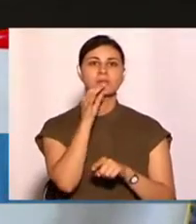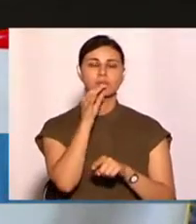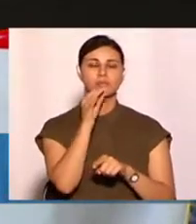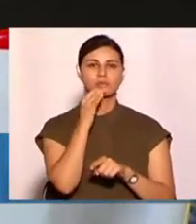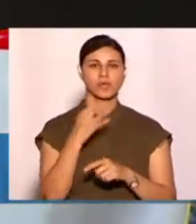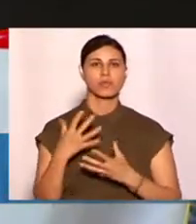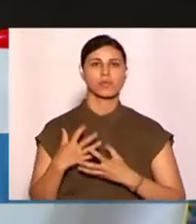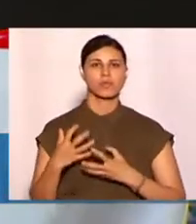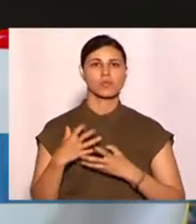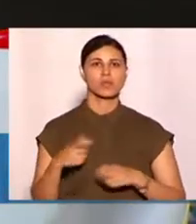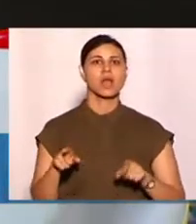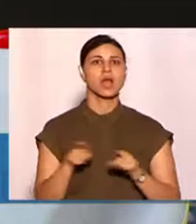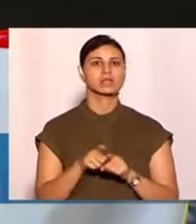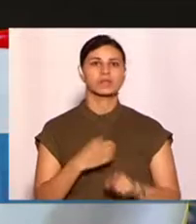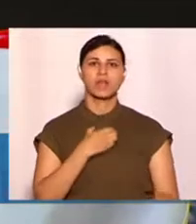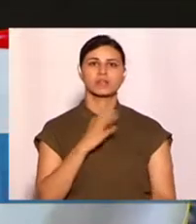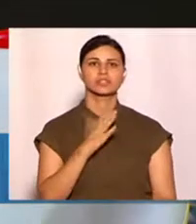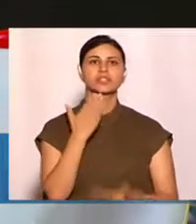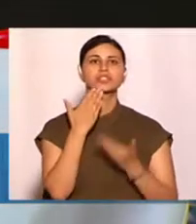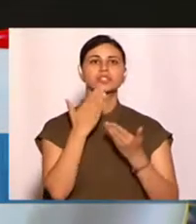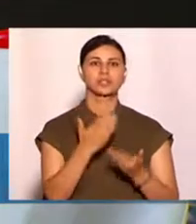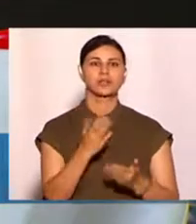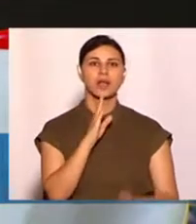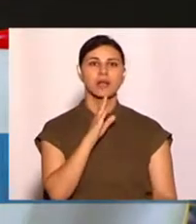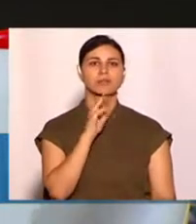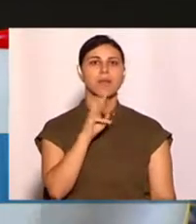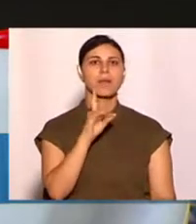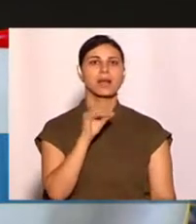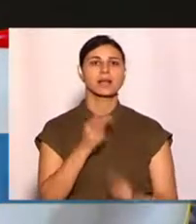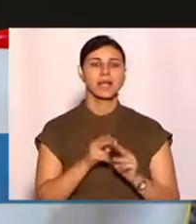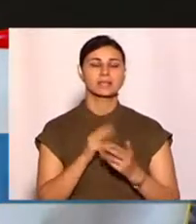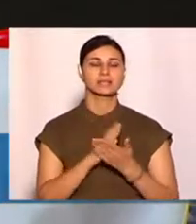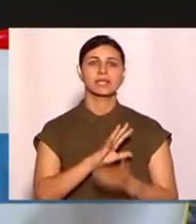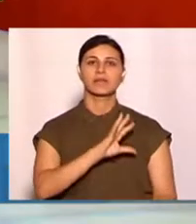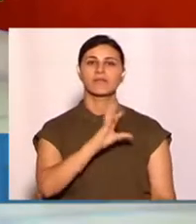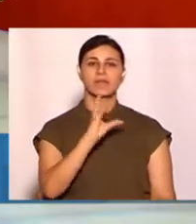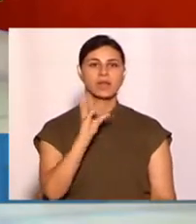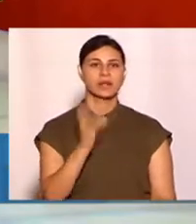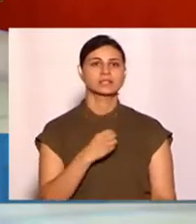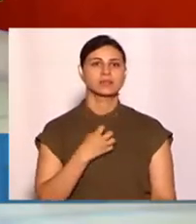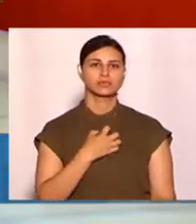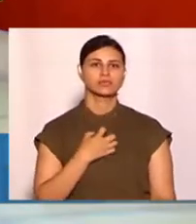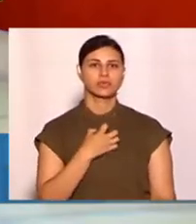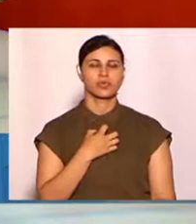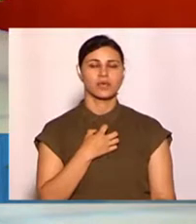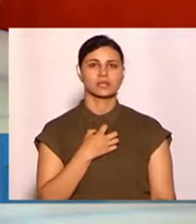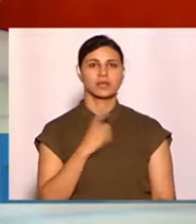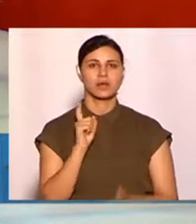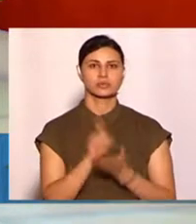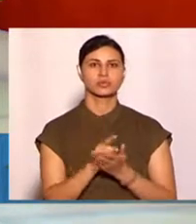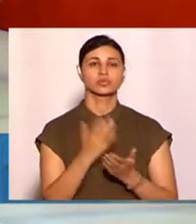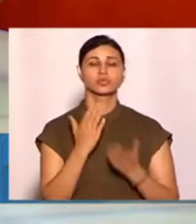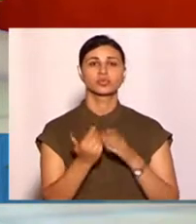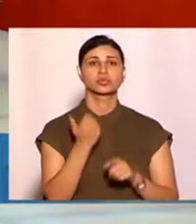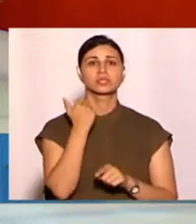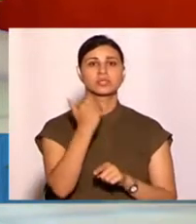სხივურ თერაპიას, ასევე არ შეგეშინდეთ კითხების დასმა. ქალბატონო მარი, ეს არის ერთ-ერთი ყველაზე მნიშვნელოვანი ფაქტორი. თუ